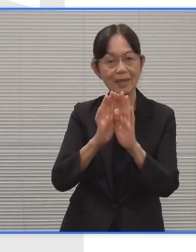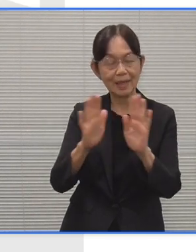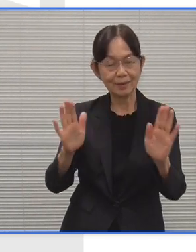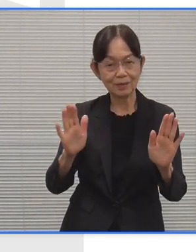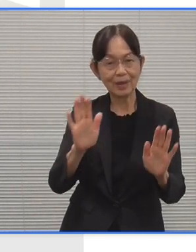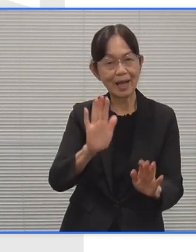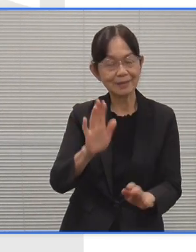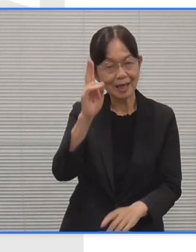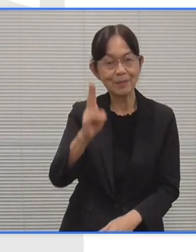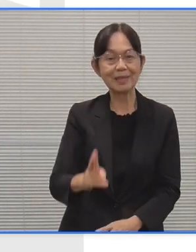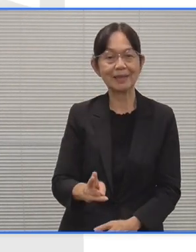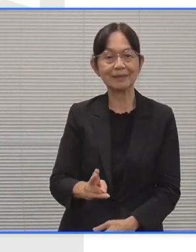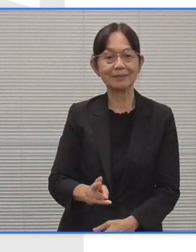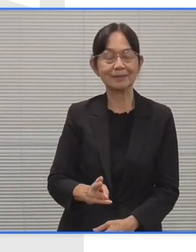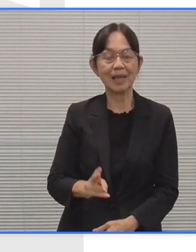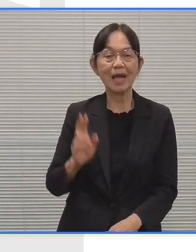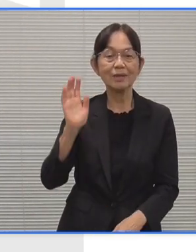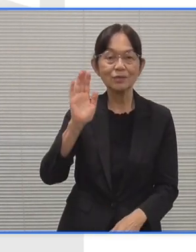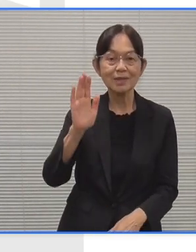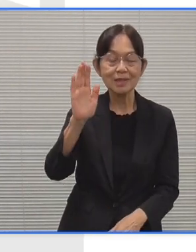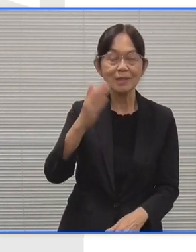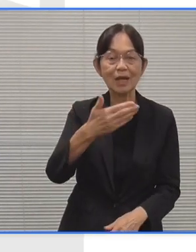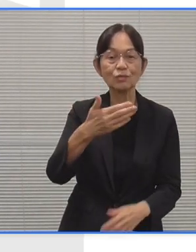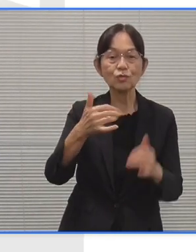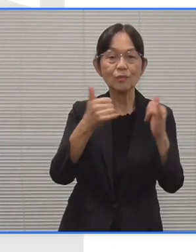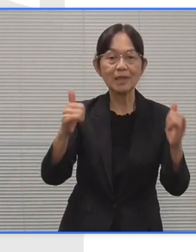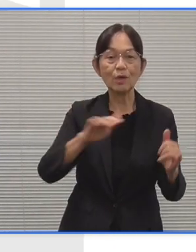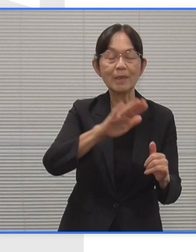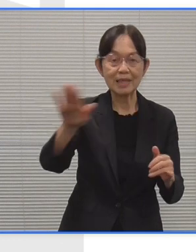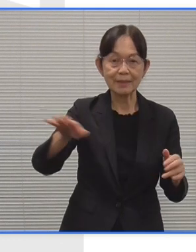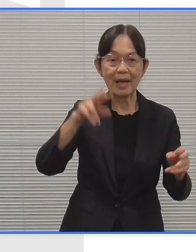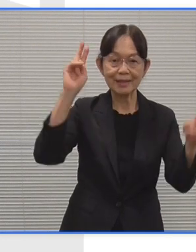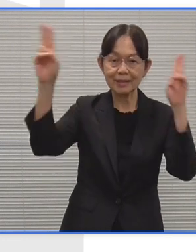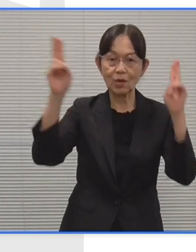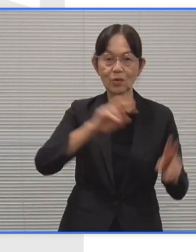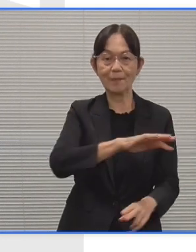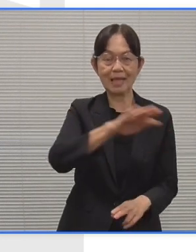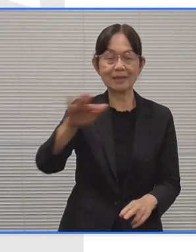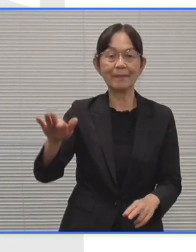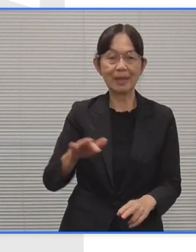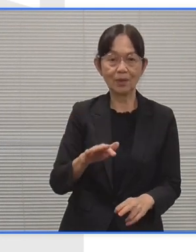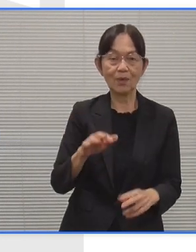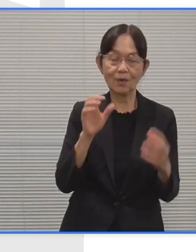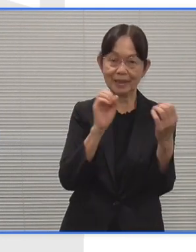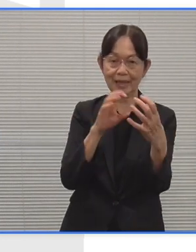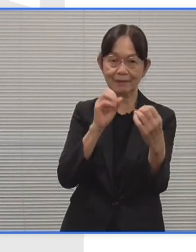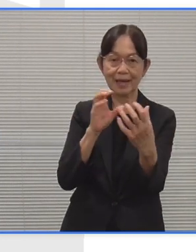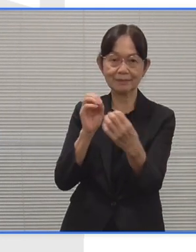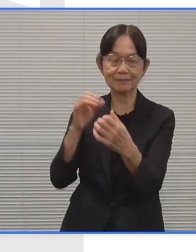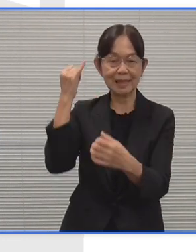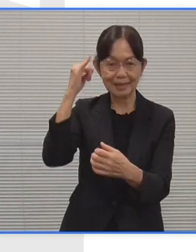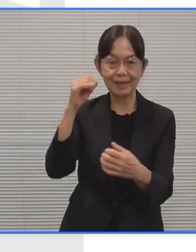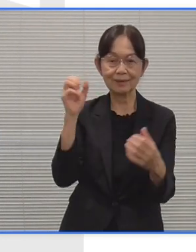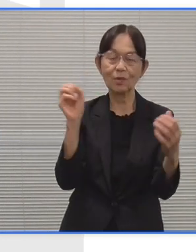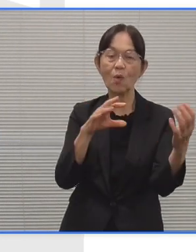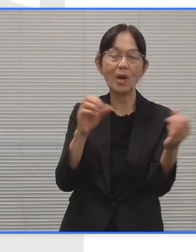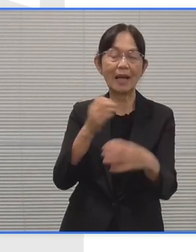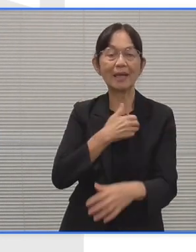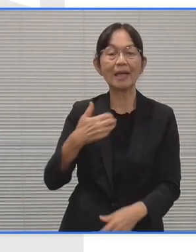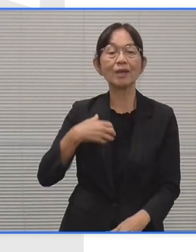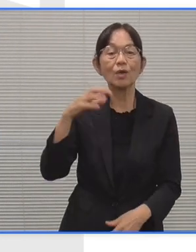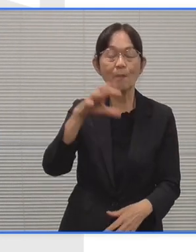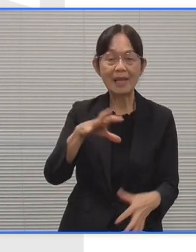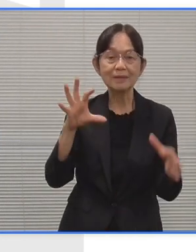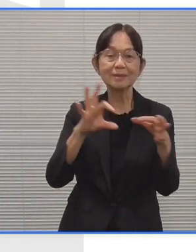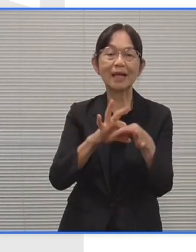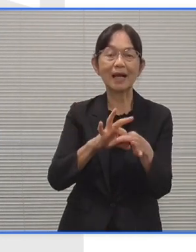れませんけれども、次なるその区民の皆様、企業の皆様との対話できる、意見交換できる場につなげられる